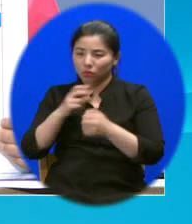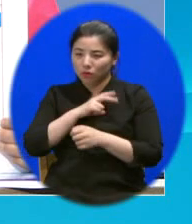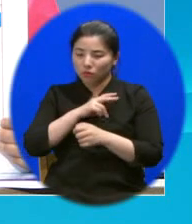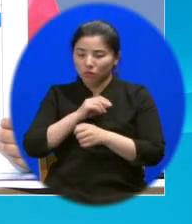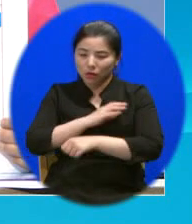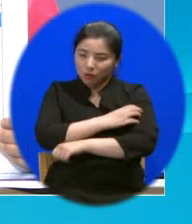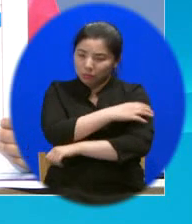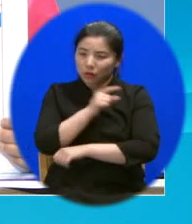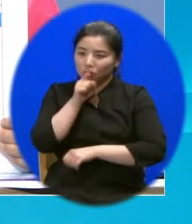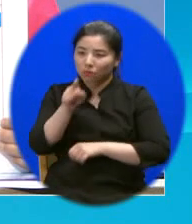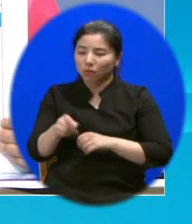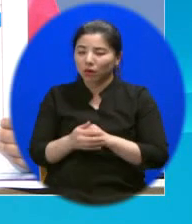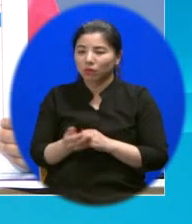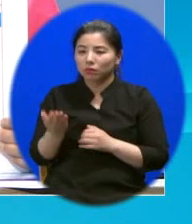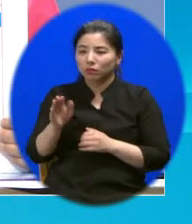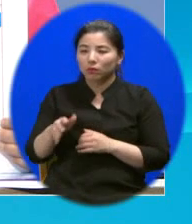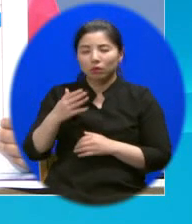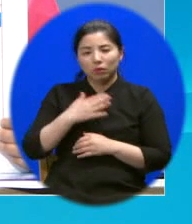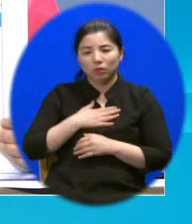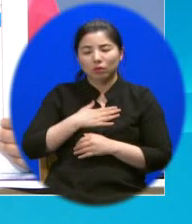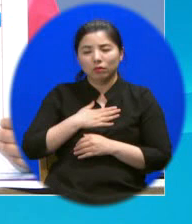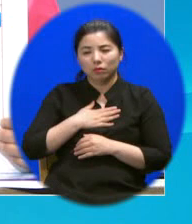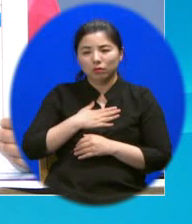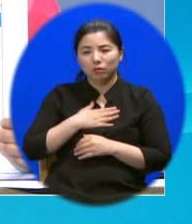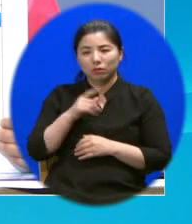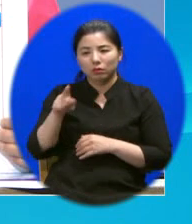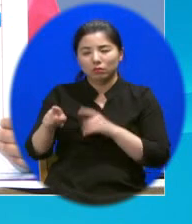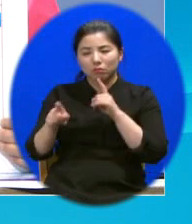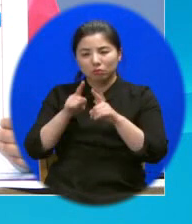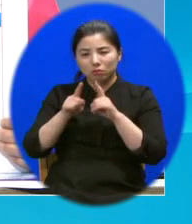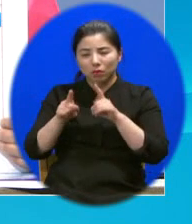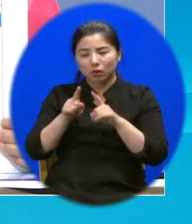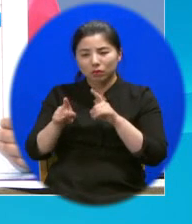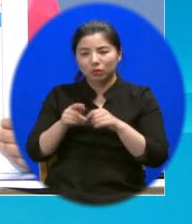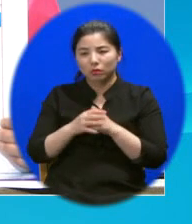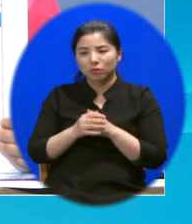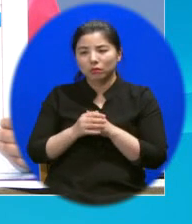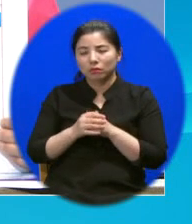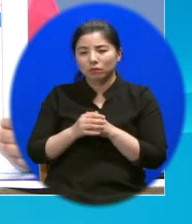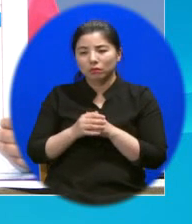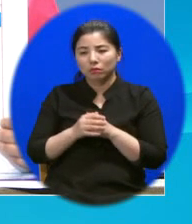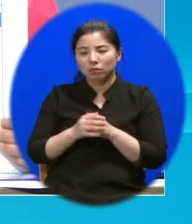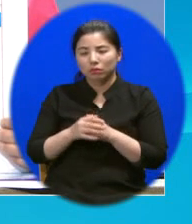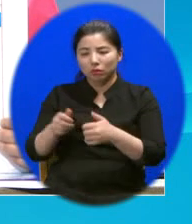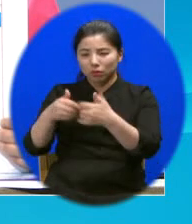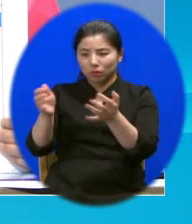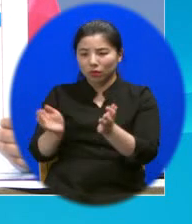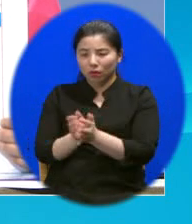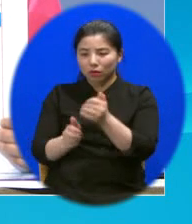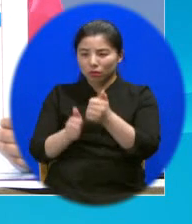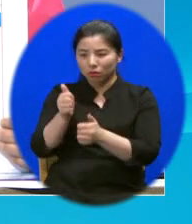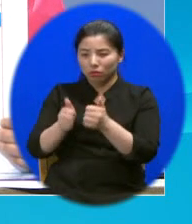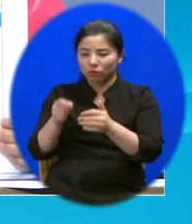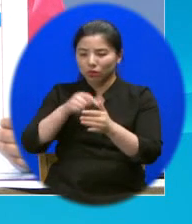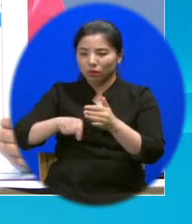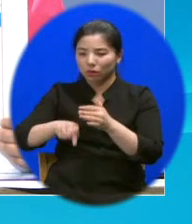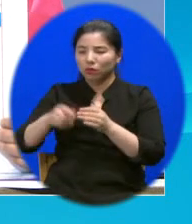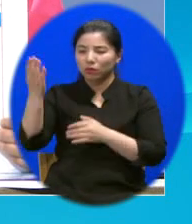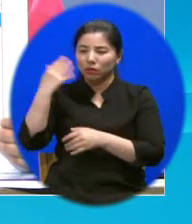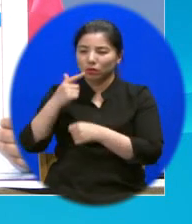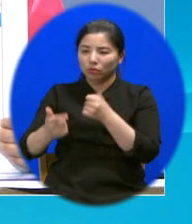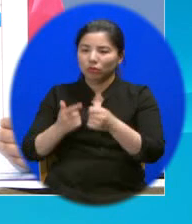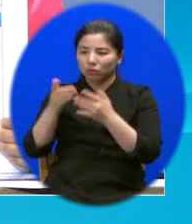말씀하셨어요 그런데 그건 저는 그 말씀 자체가 당내 경선에서 지난 6년 동안